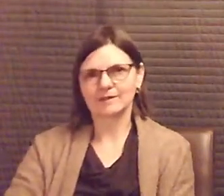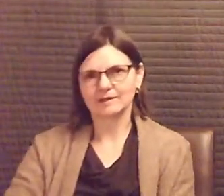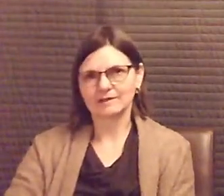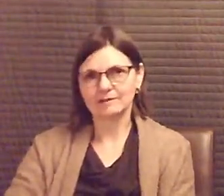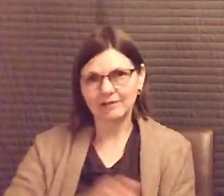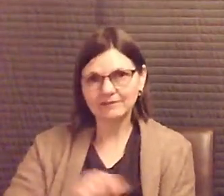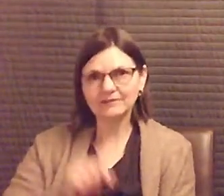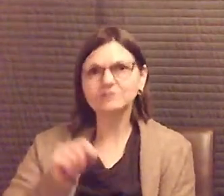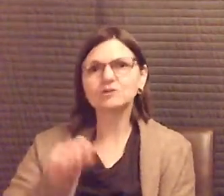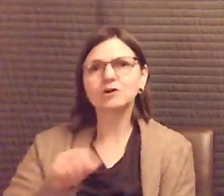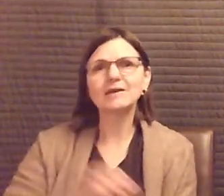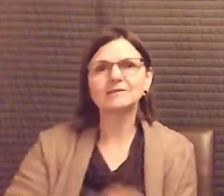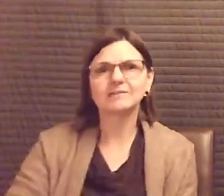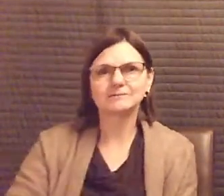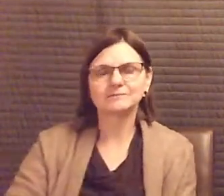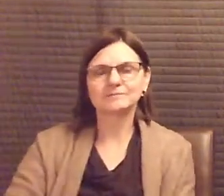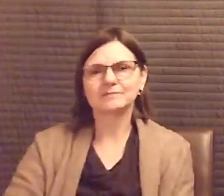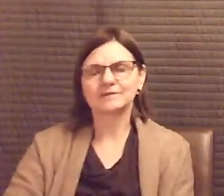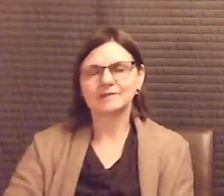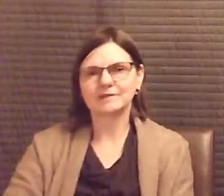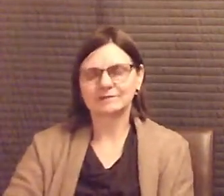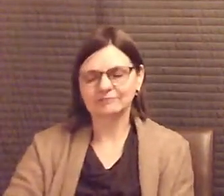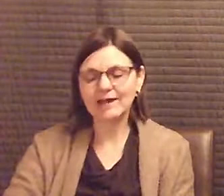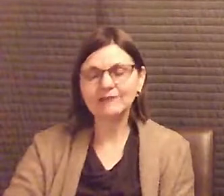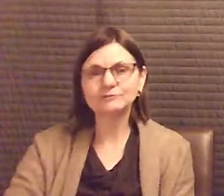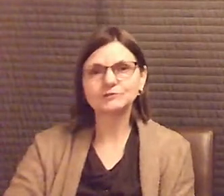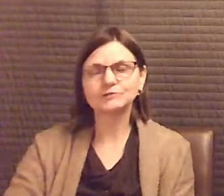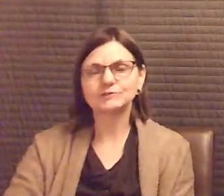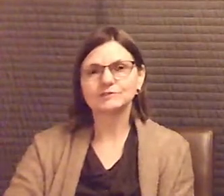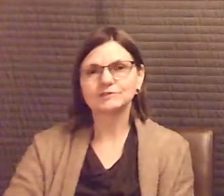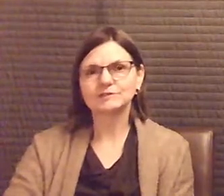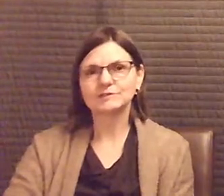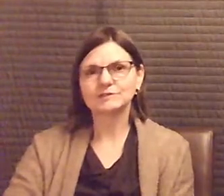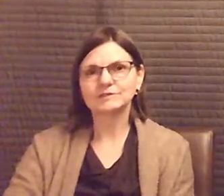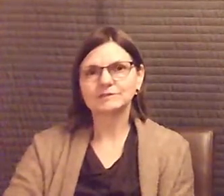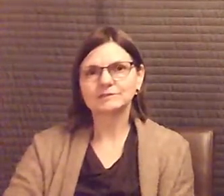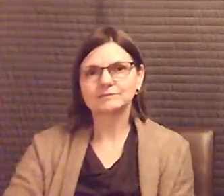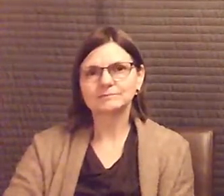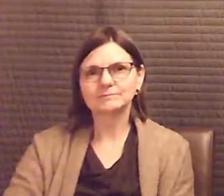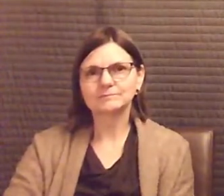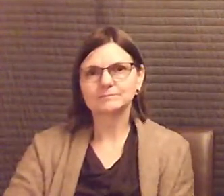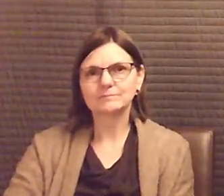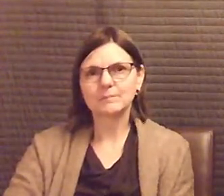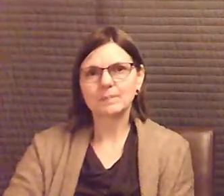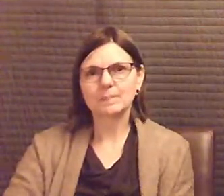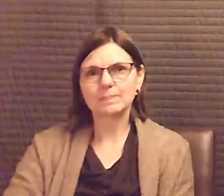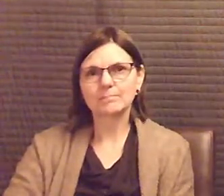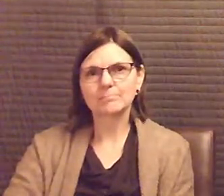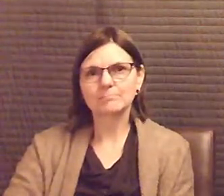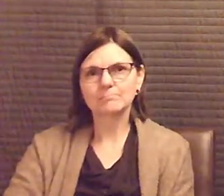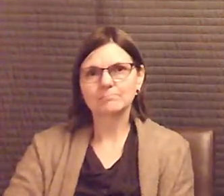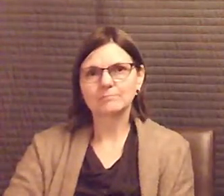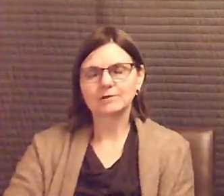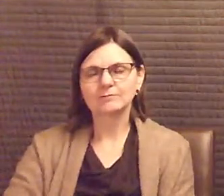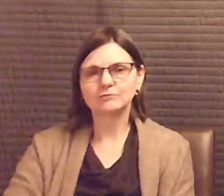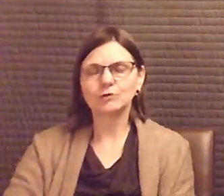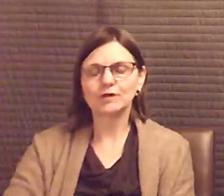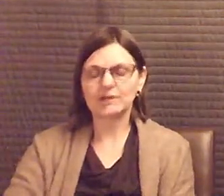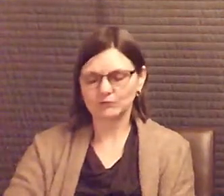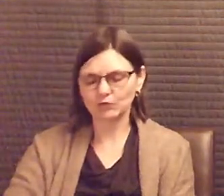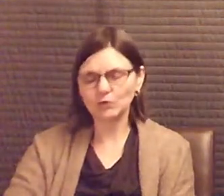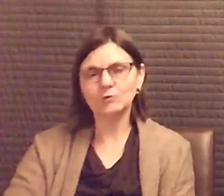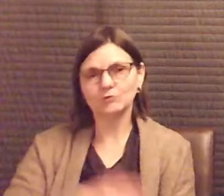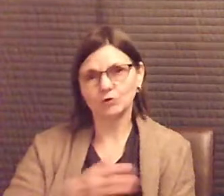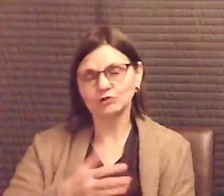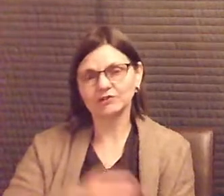de church dat is de gemeente en toen hij vanavond arjan maar dat grace voeg